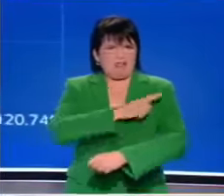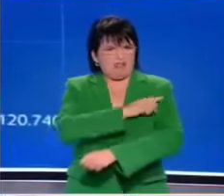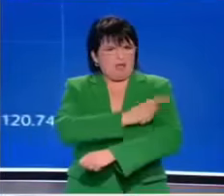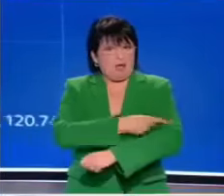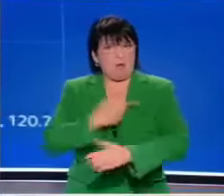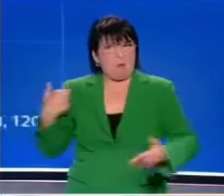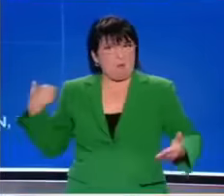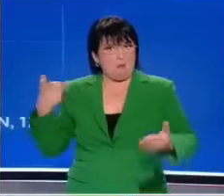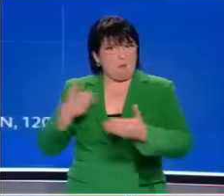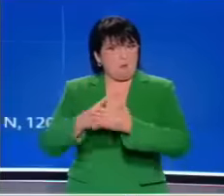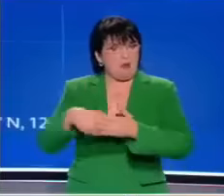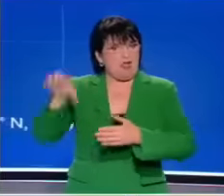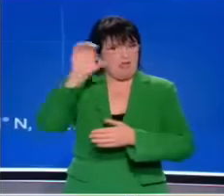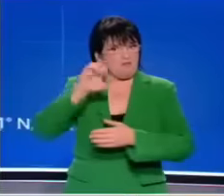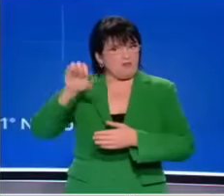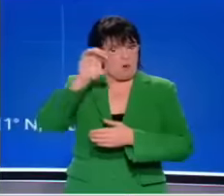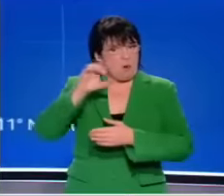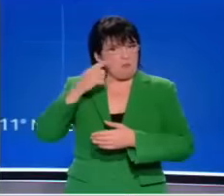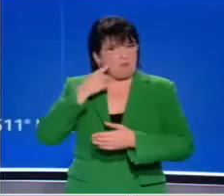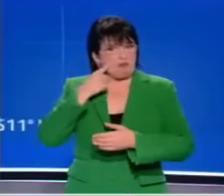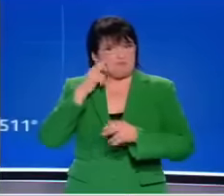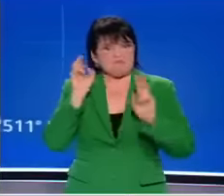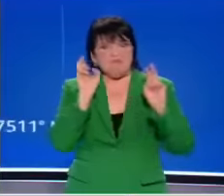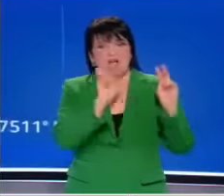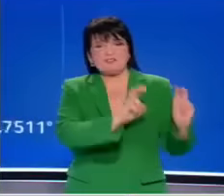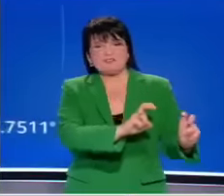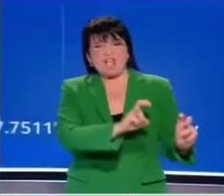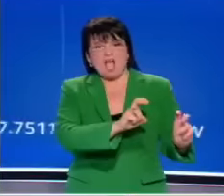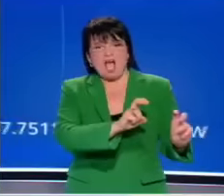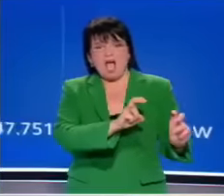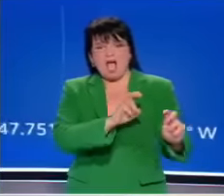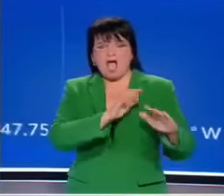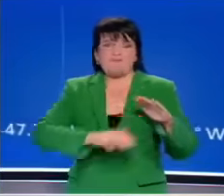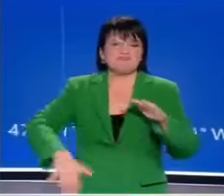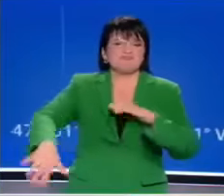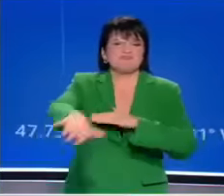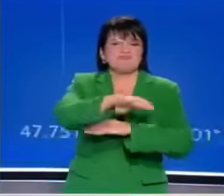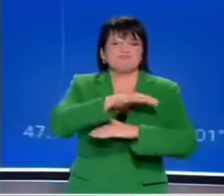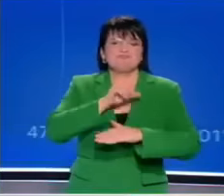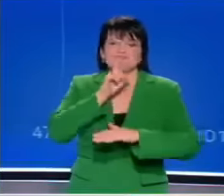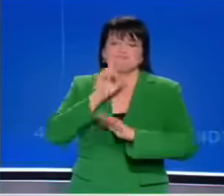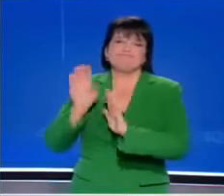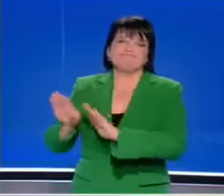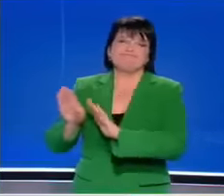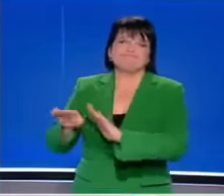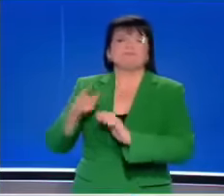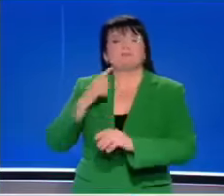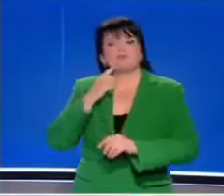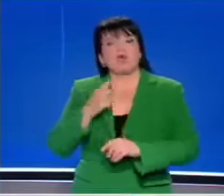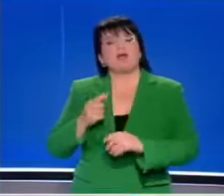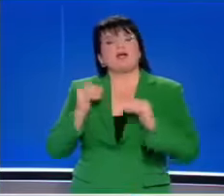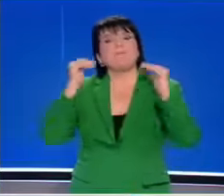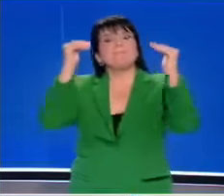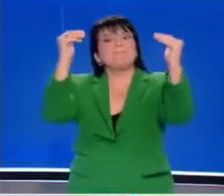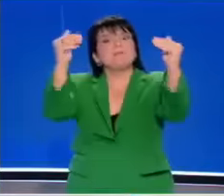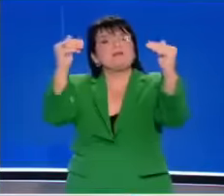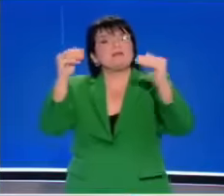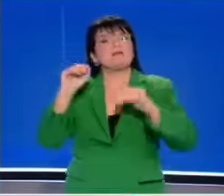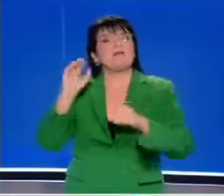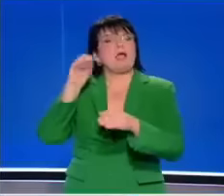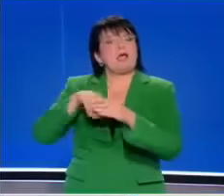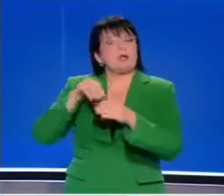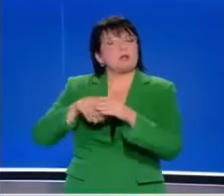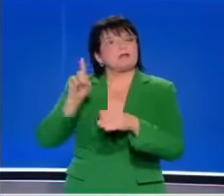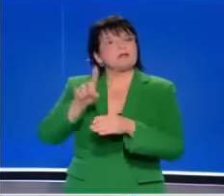μετά από τόσα χρόνια στην ευρωπαϊκή ένωση τον αφήνεις τα πάντα στις ιδιωτικοποιήσεις σουμε πάμε το πήχη σας για τις εκλογές